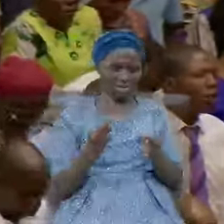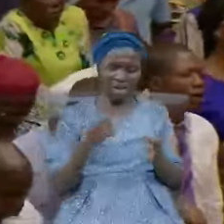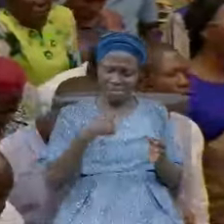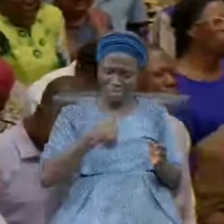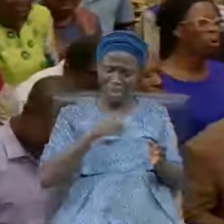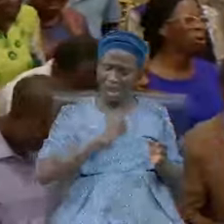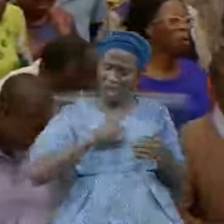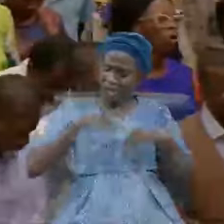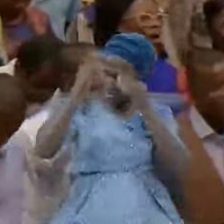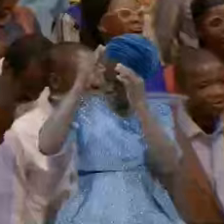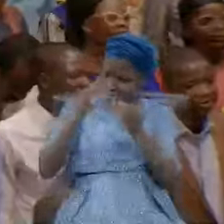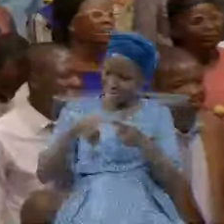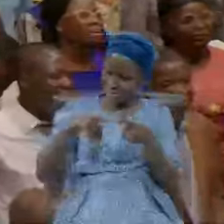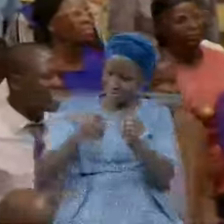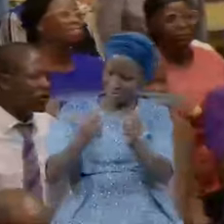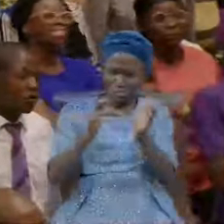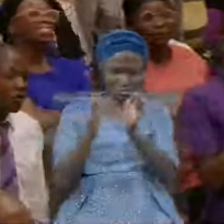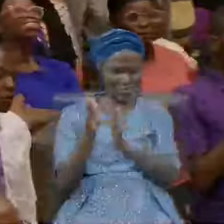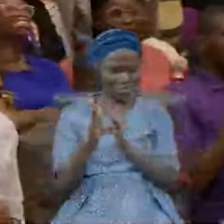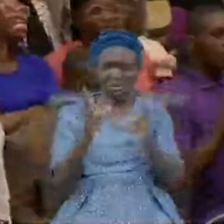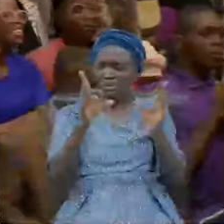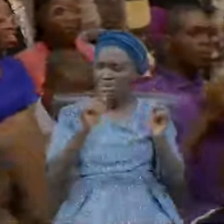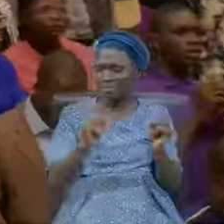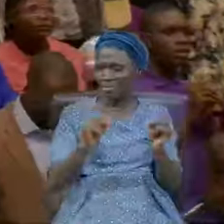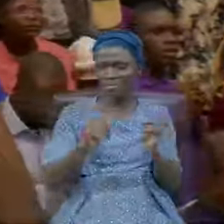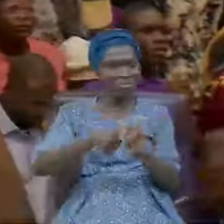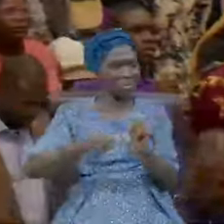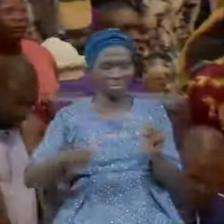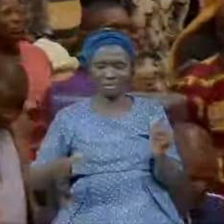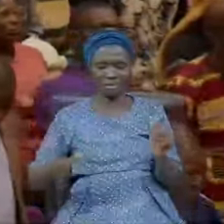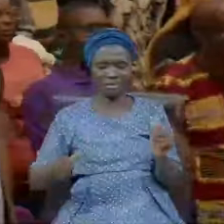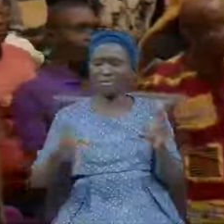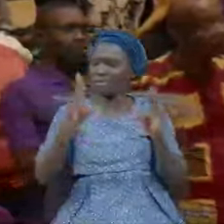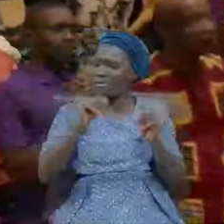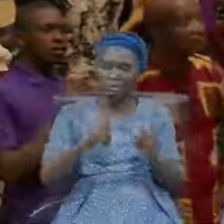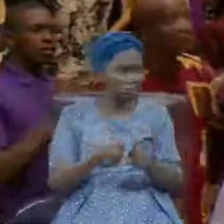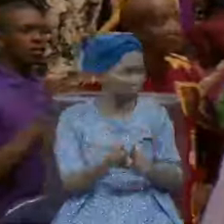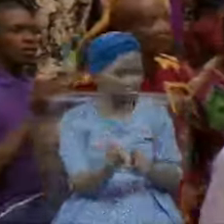de suivre Jésus. Pas de retour, pas de retour.